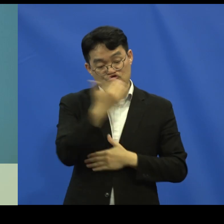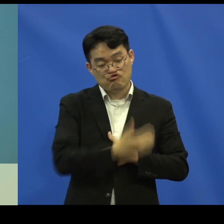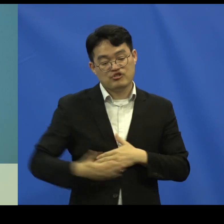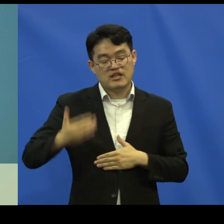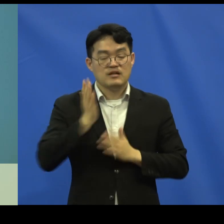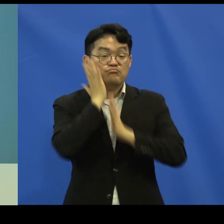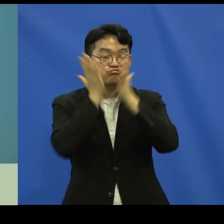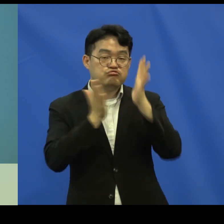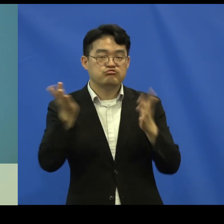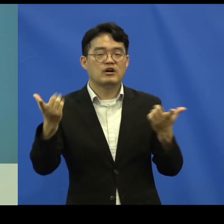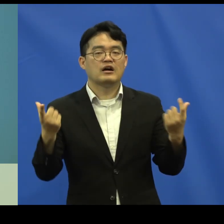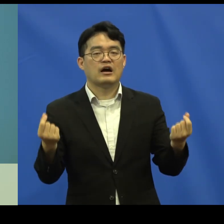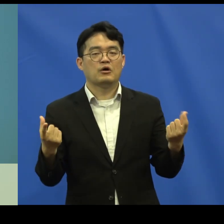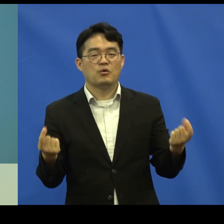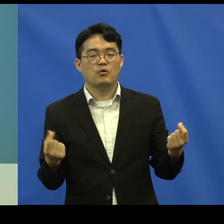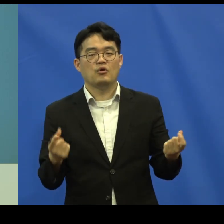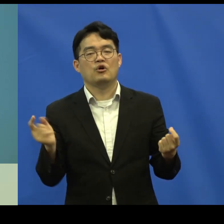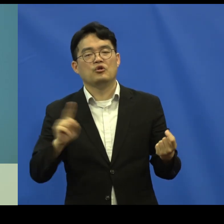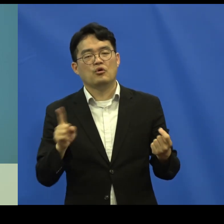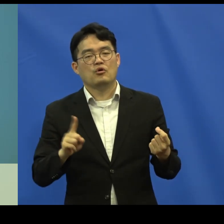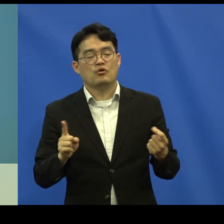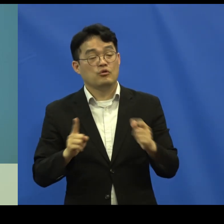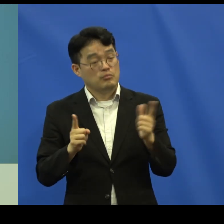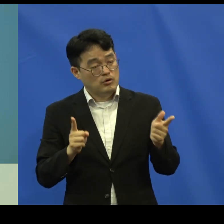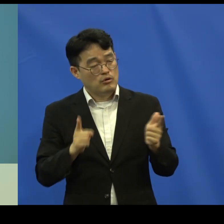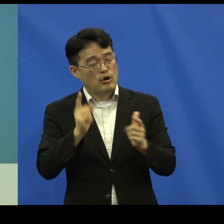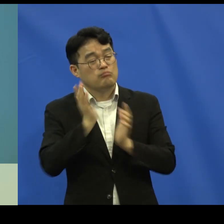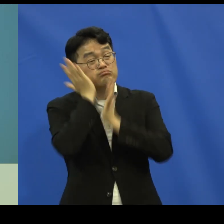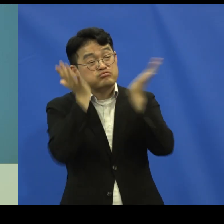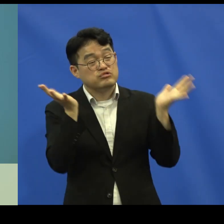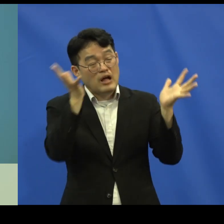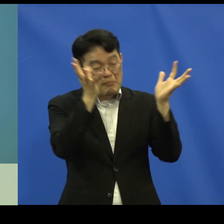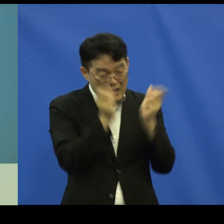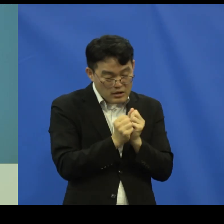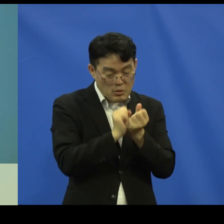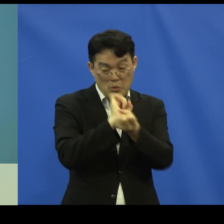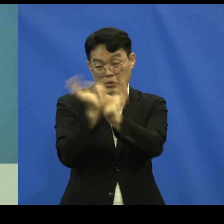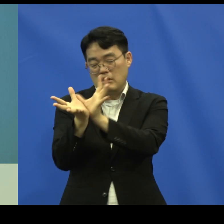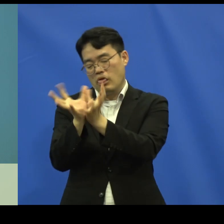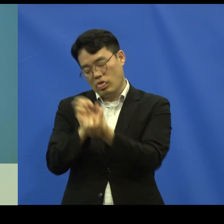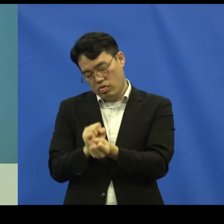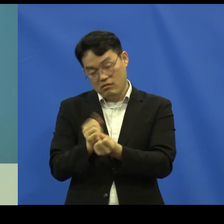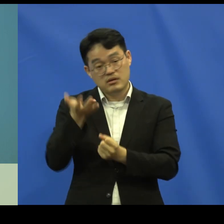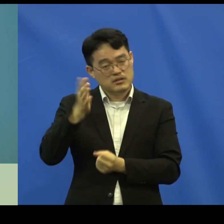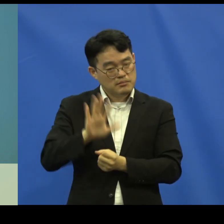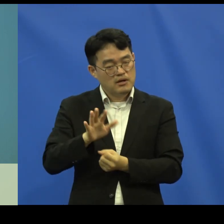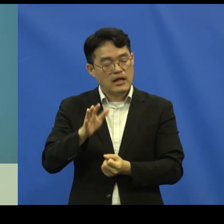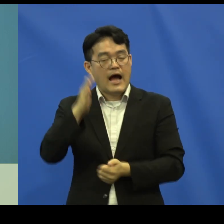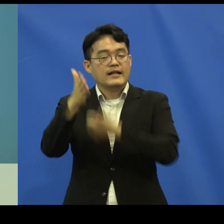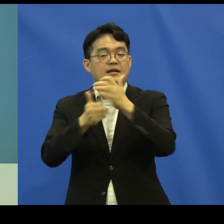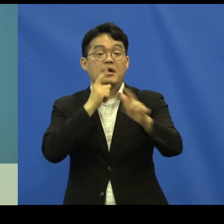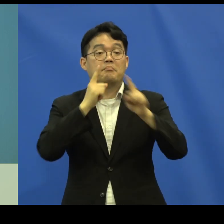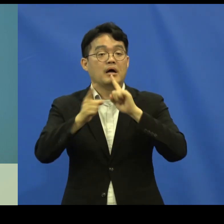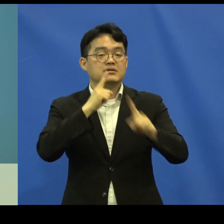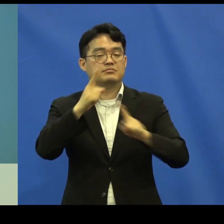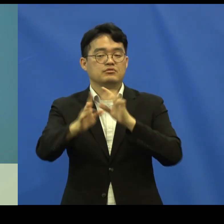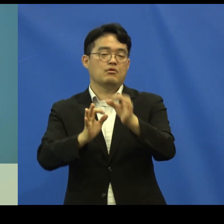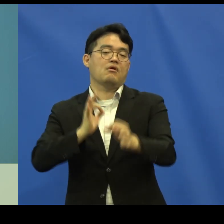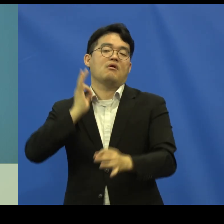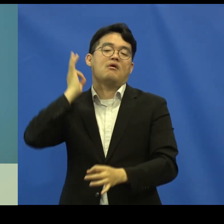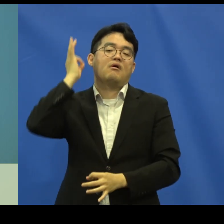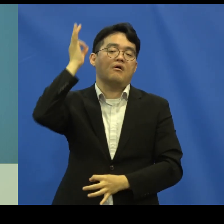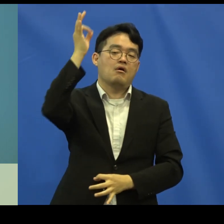마르고 꽃은 떨어지되 오직 주의 말씀은 세세토록 있도다 하였으니 너에게 전한 복음이 곧